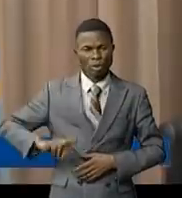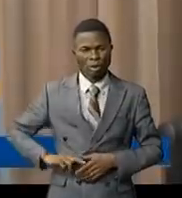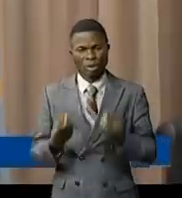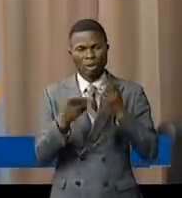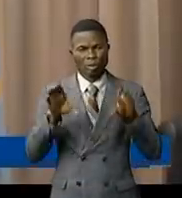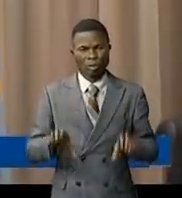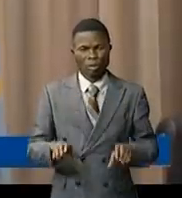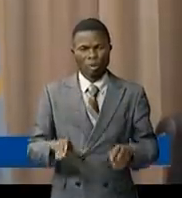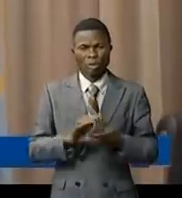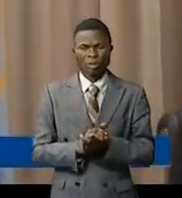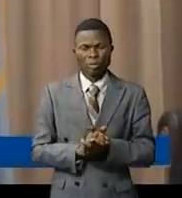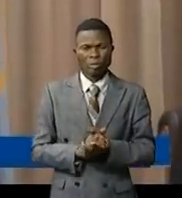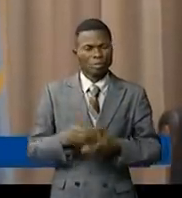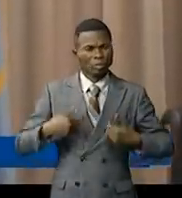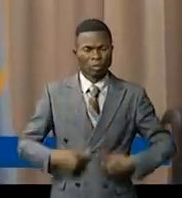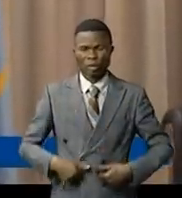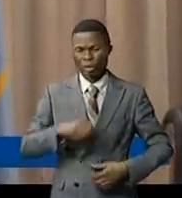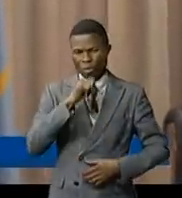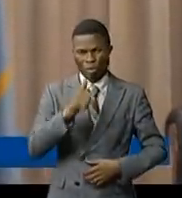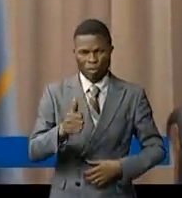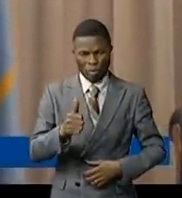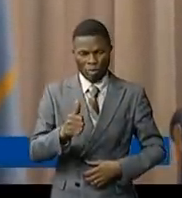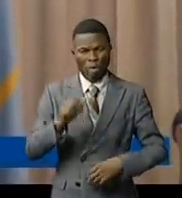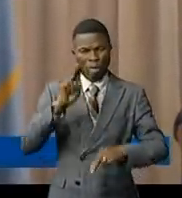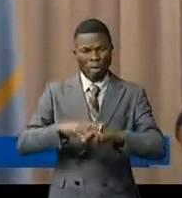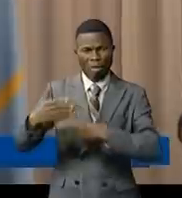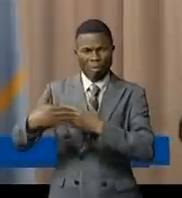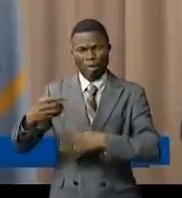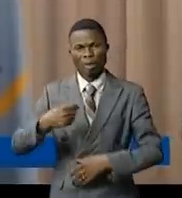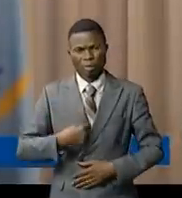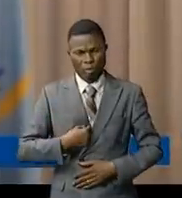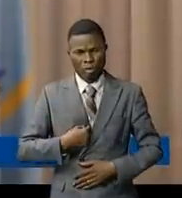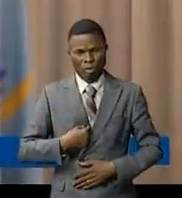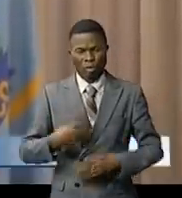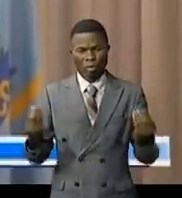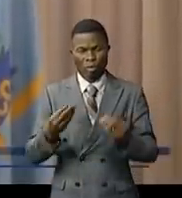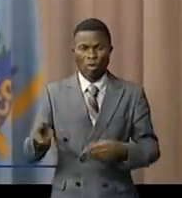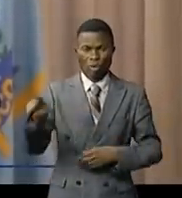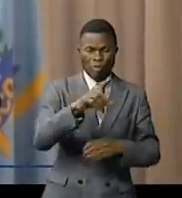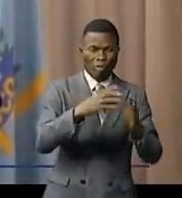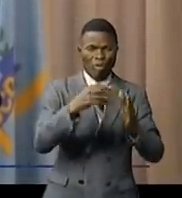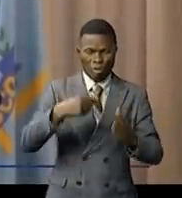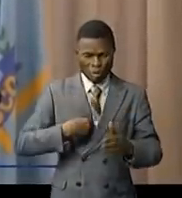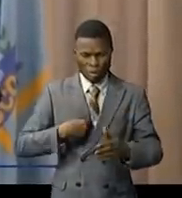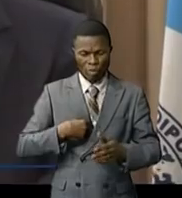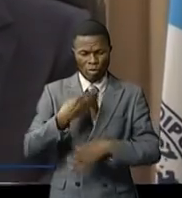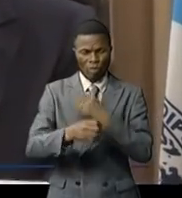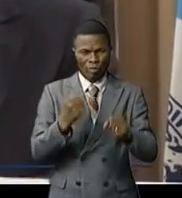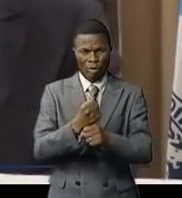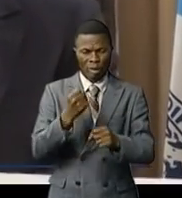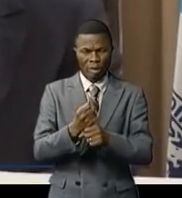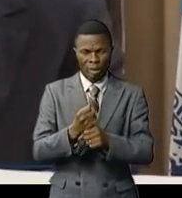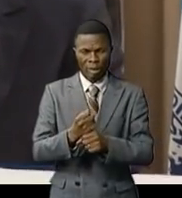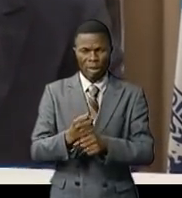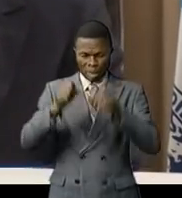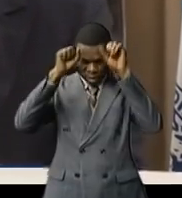Congo. Ne vous lassez pas d'être à mes côtés pour qu'ensemble nous réunissions une présidence